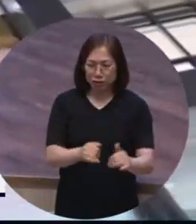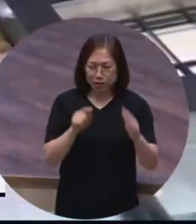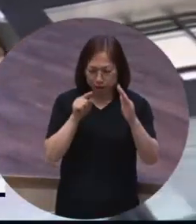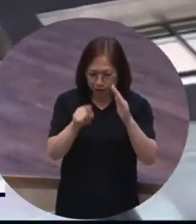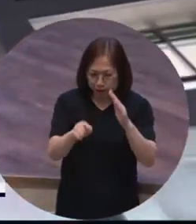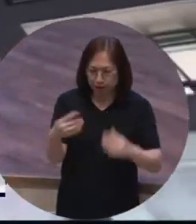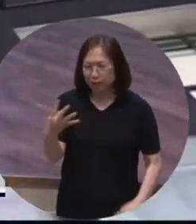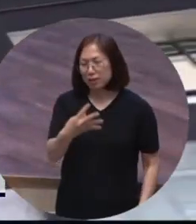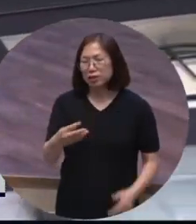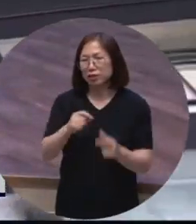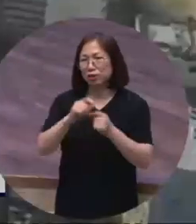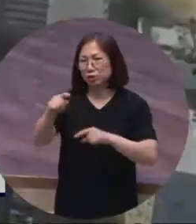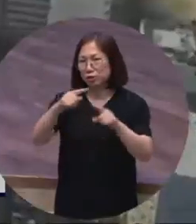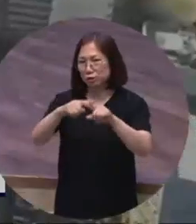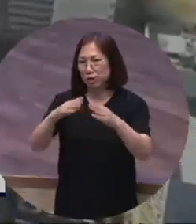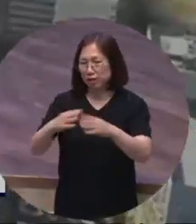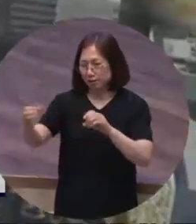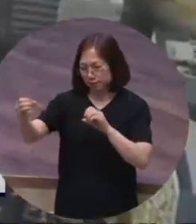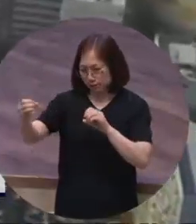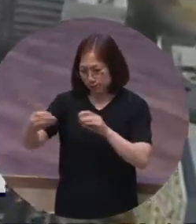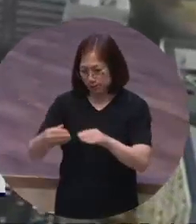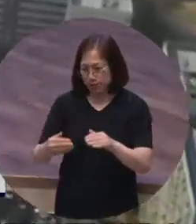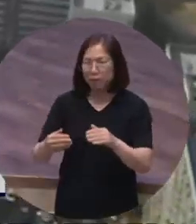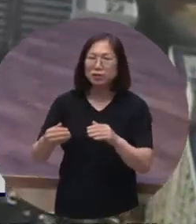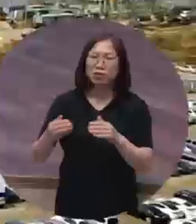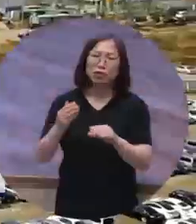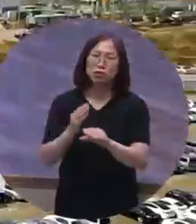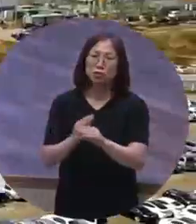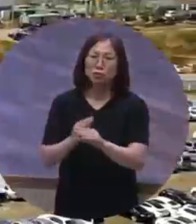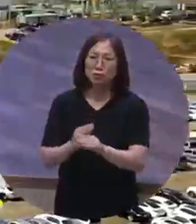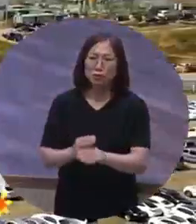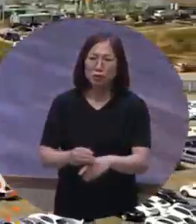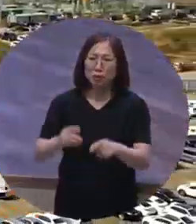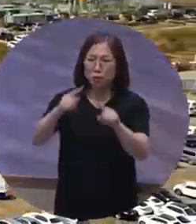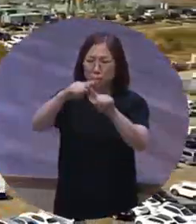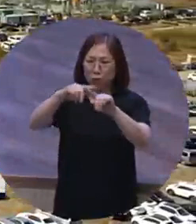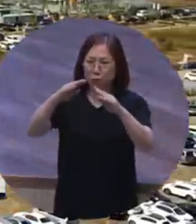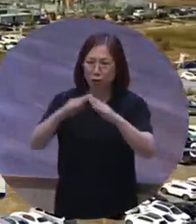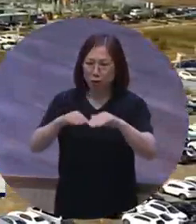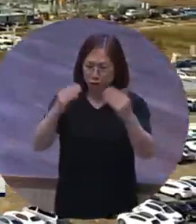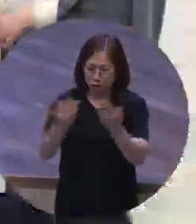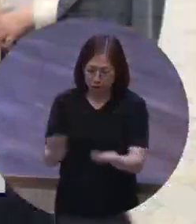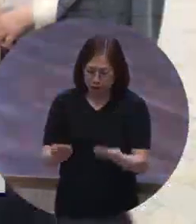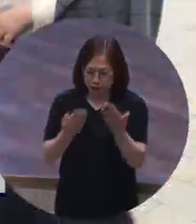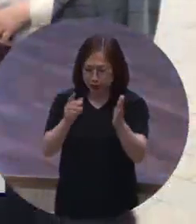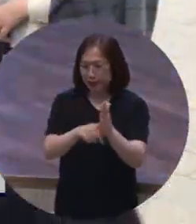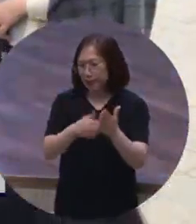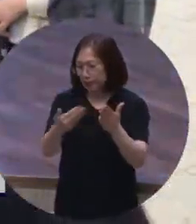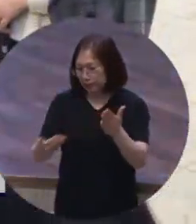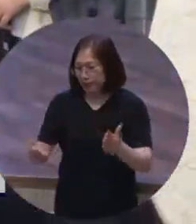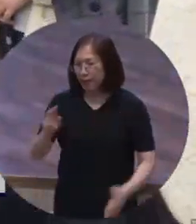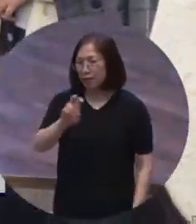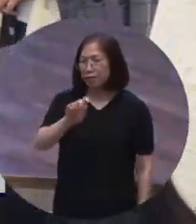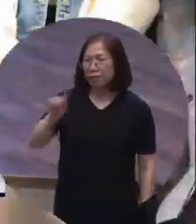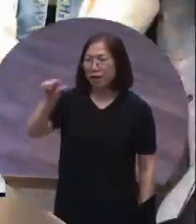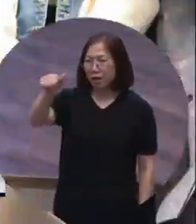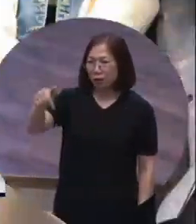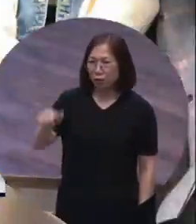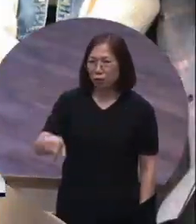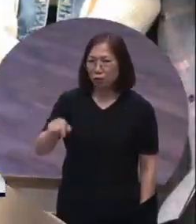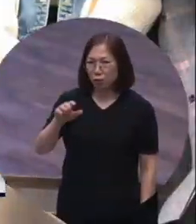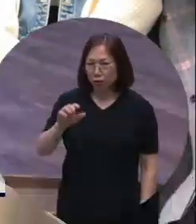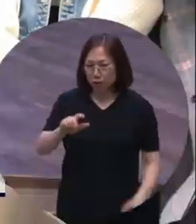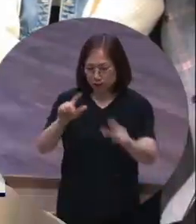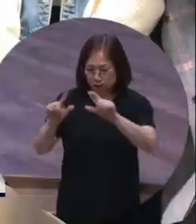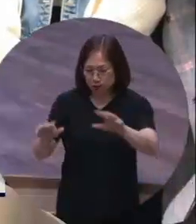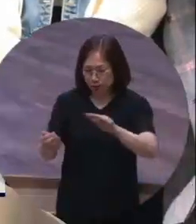응답에 도전하고 있는데요. 특히 본당 시대, 마곡 시대를 맞아 마곡 현장에 예비하신 영혼들을 살리는 지교의